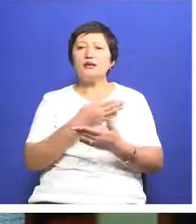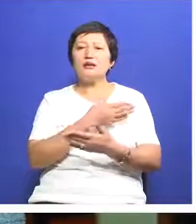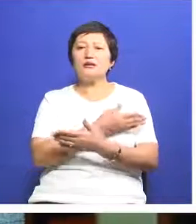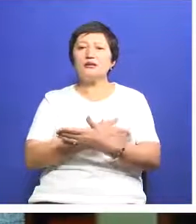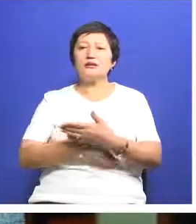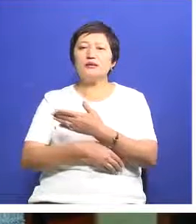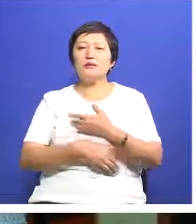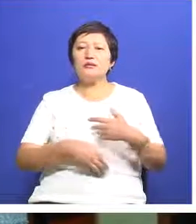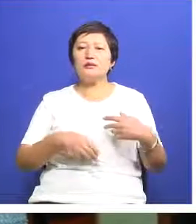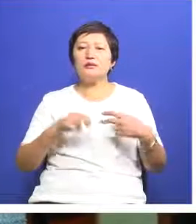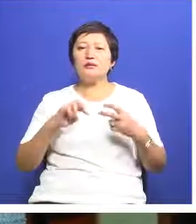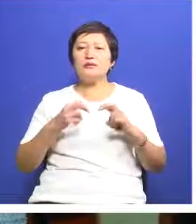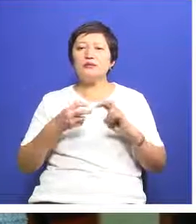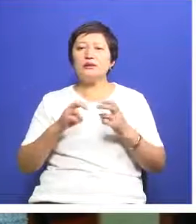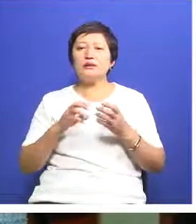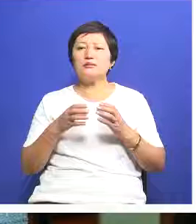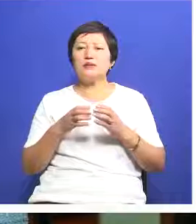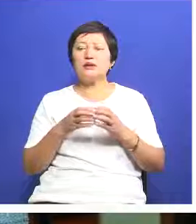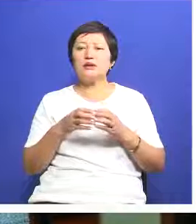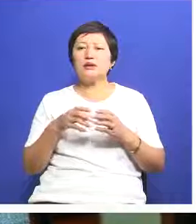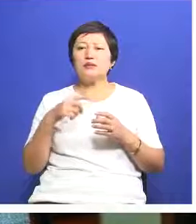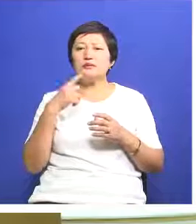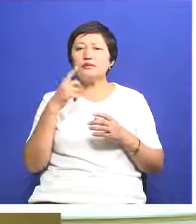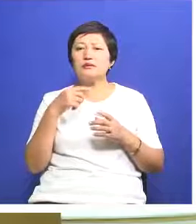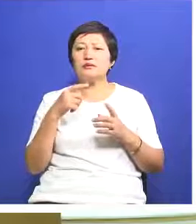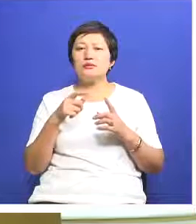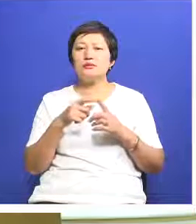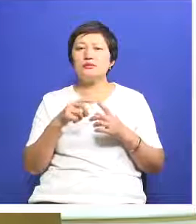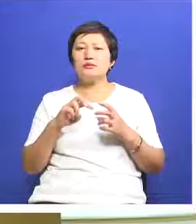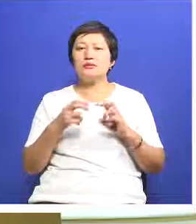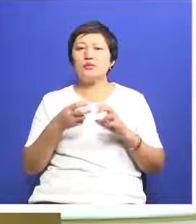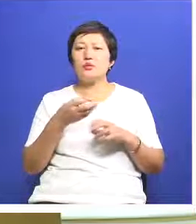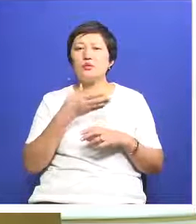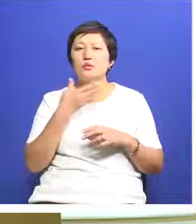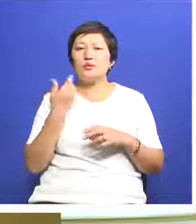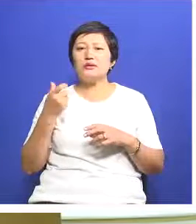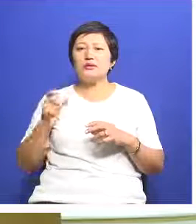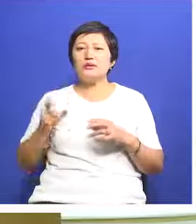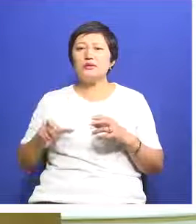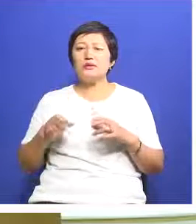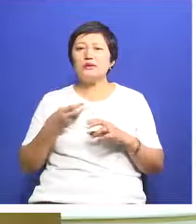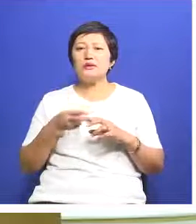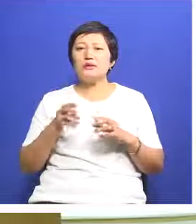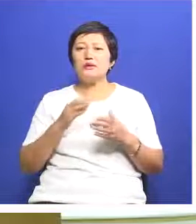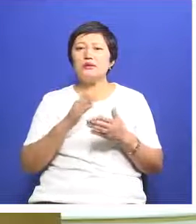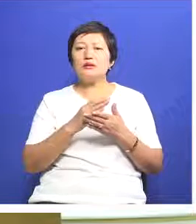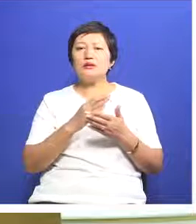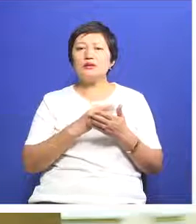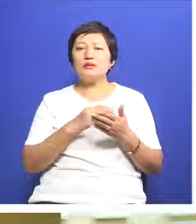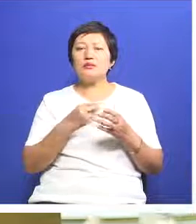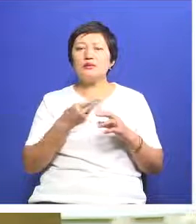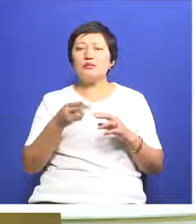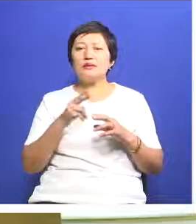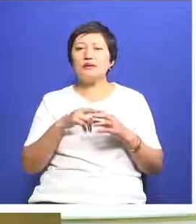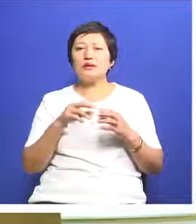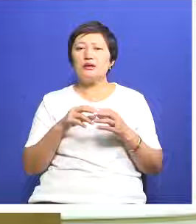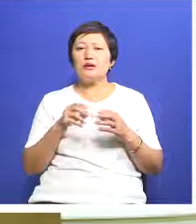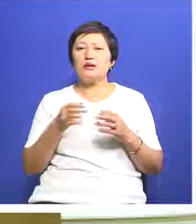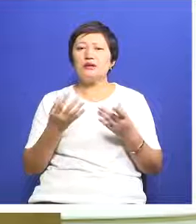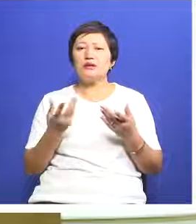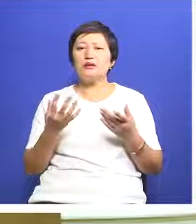азаматтардың мәселелері мардымсыз қалып кетіп жатқан жоқ па? Ондай азаматтардың бәрін тізімі бар. Қанша азамат бар